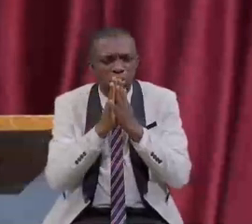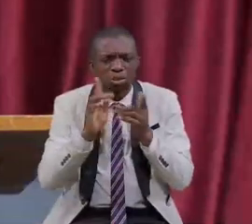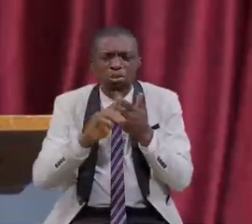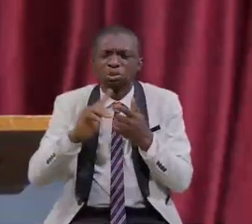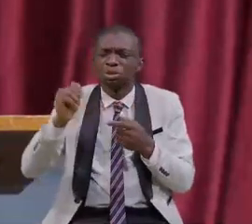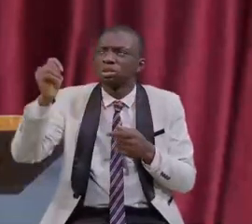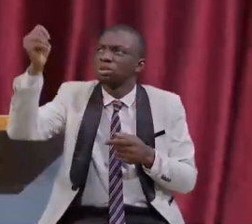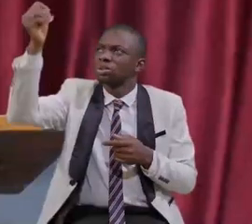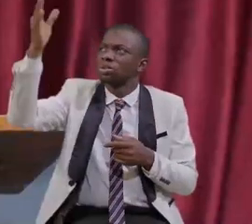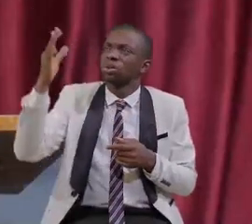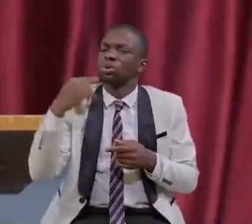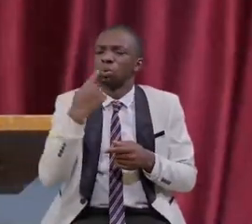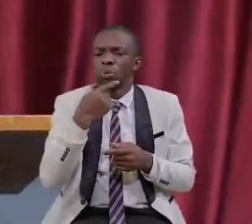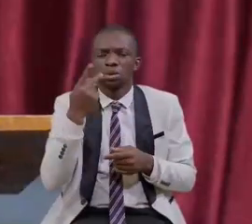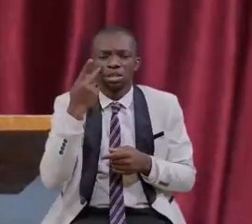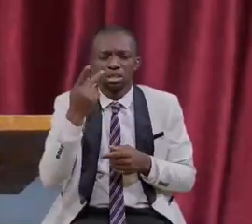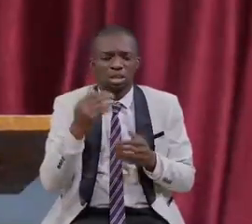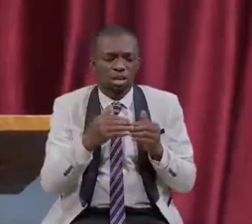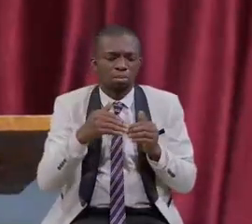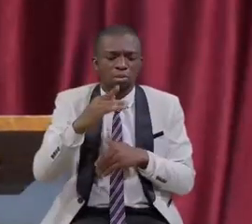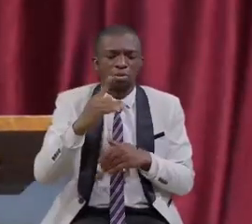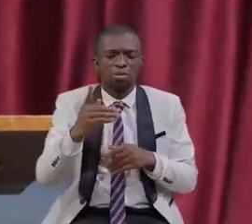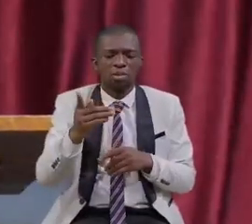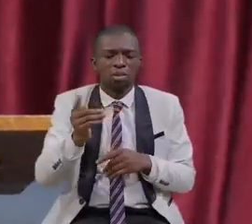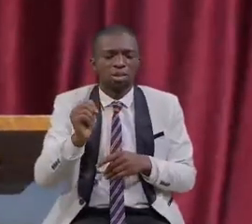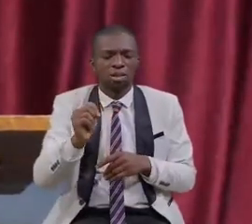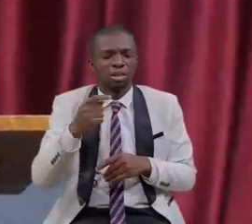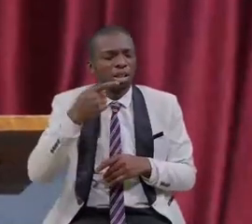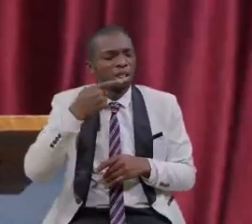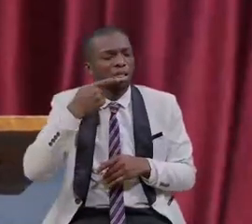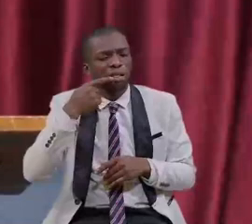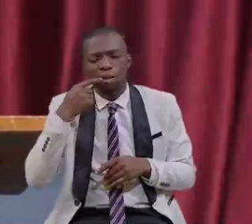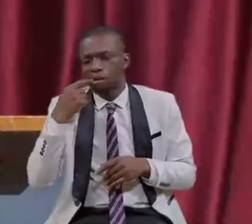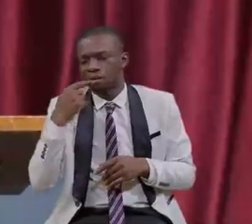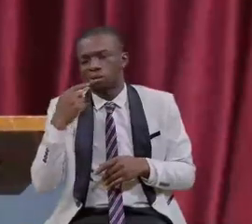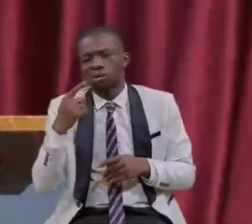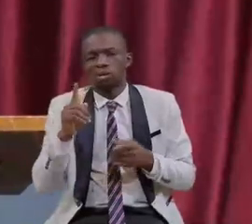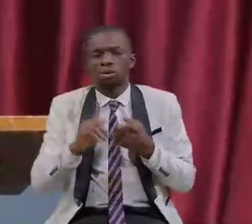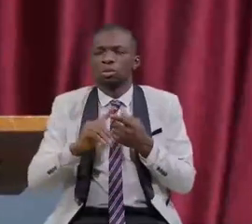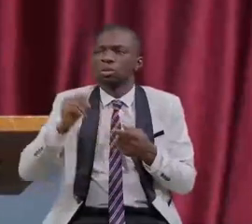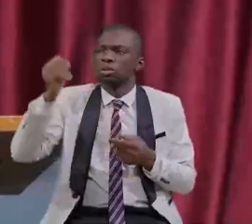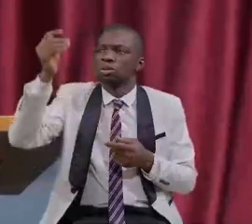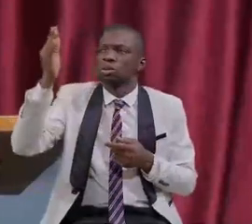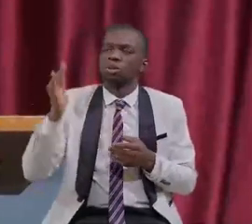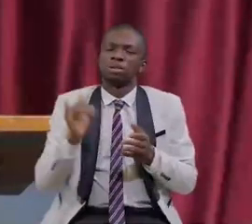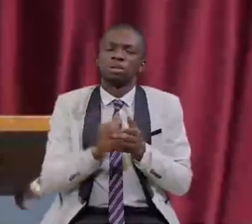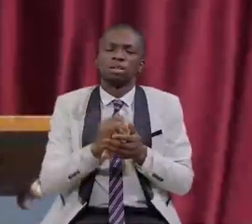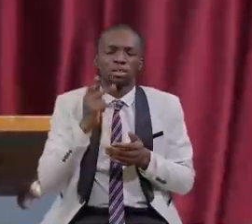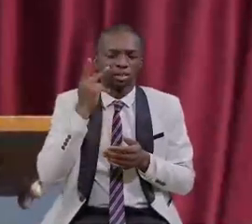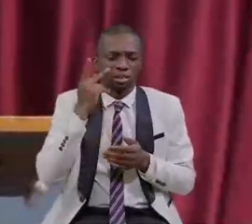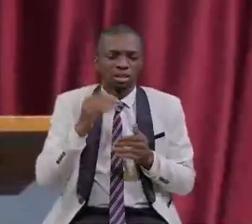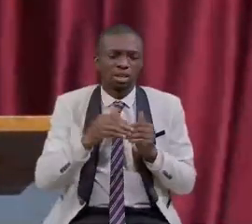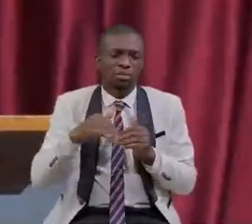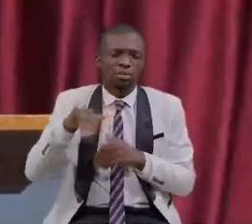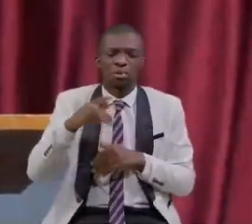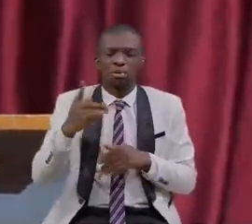Donc, nous voyons le Dieu, nous prions le Dieu qui voit au-delà de toute attraction. Nous prions le Dieu qui voit au-delà